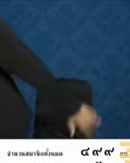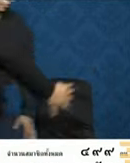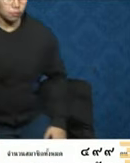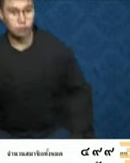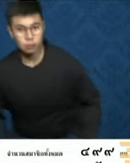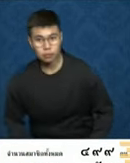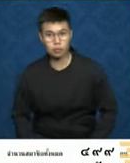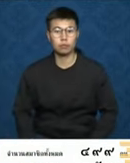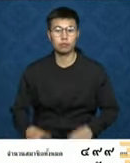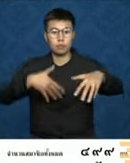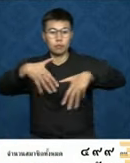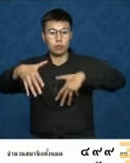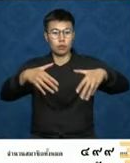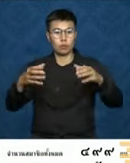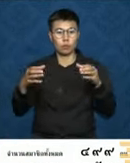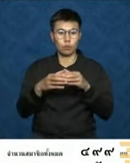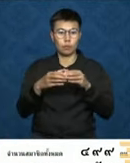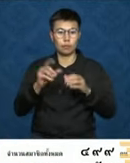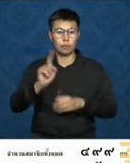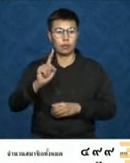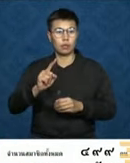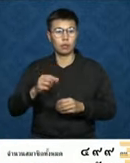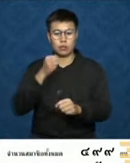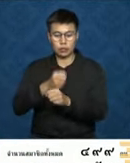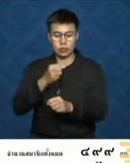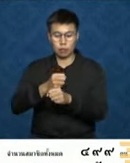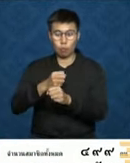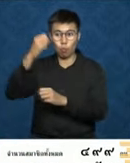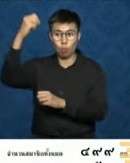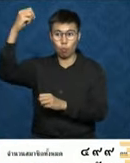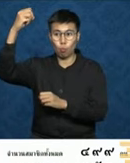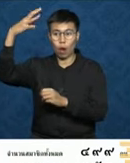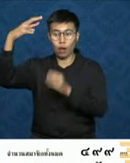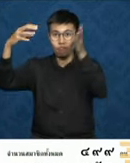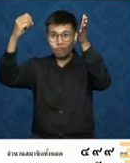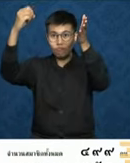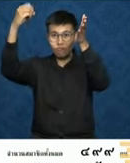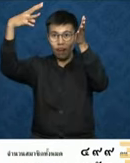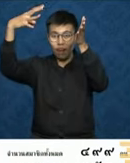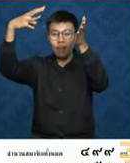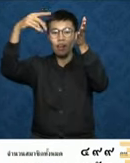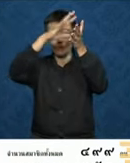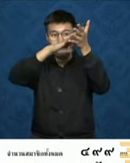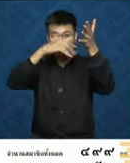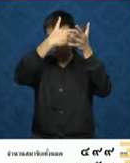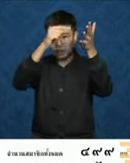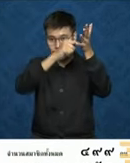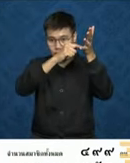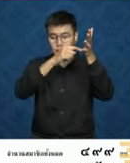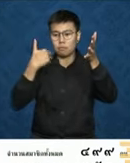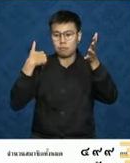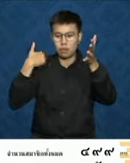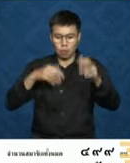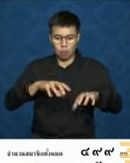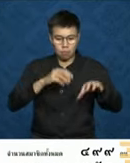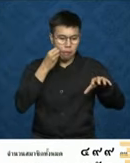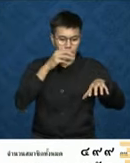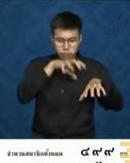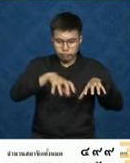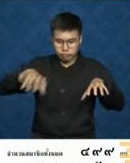กันเองโดยการติดตั้งไฟคว้าโซล่าเซลล์แต่ในช่วงเย็นมีการใช้ควคว้าพร้อมๆกันหลายๆครัว